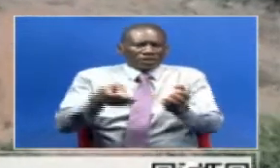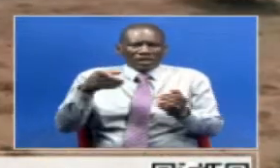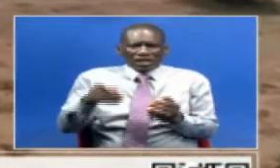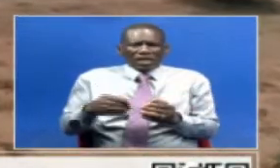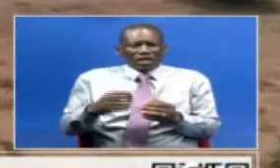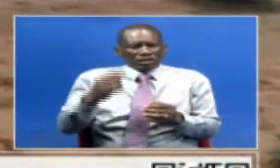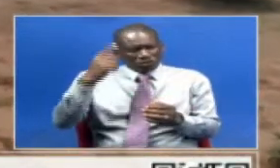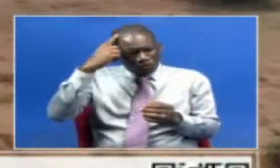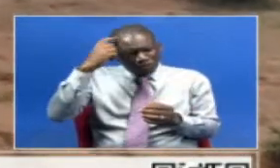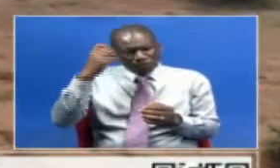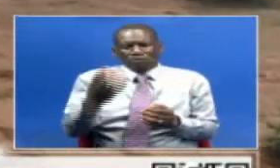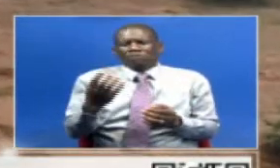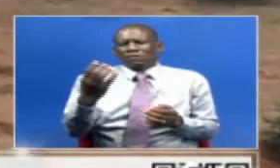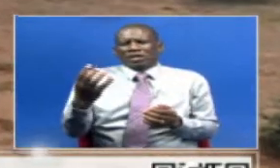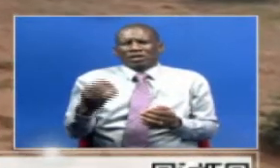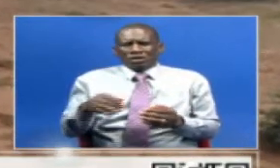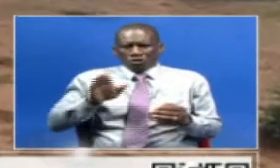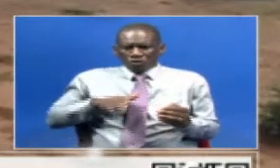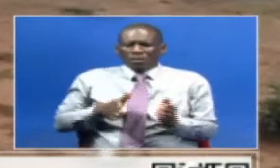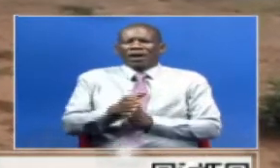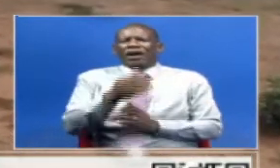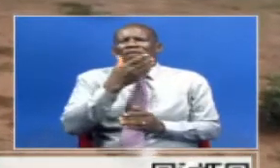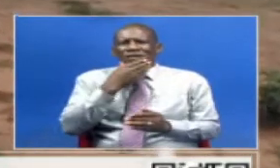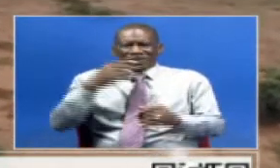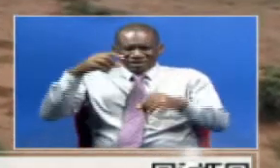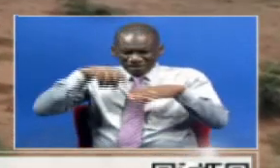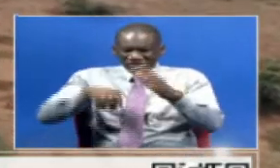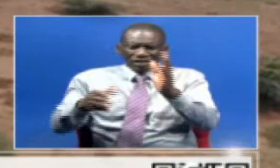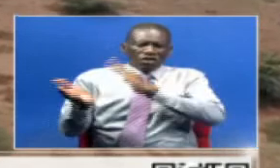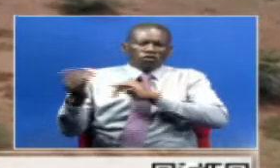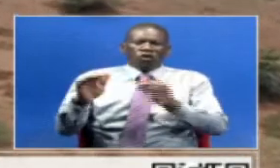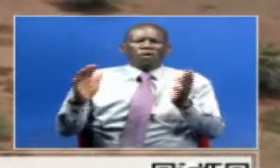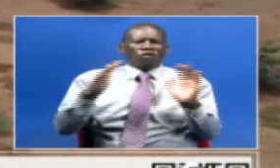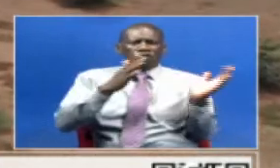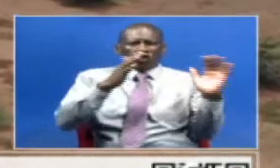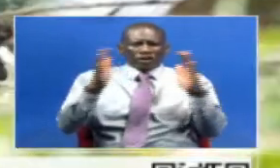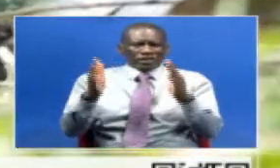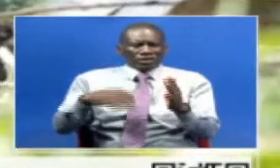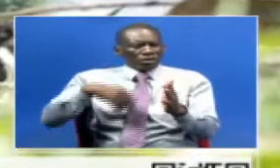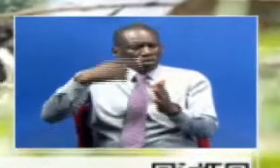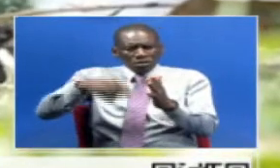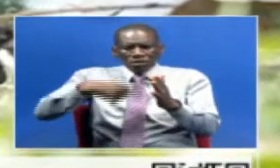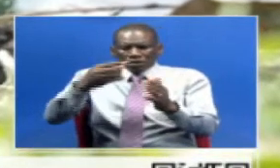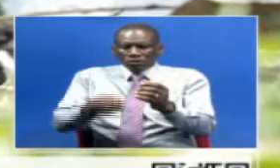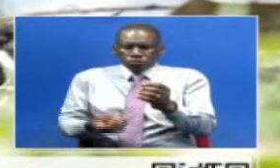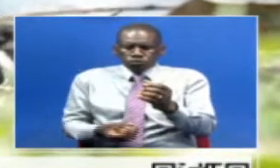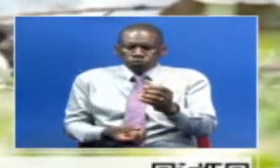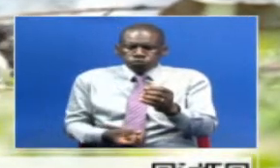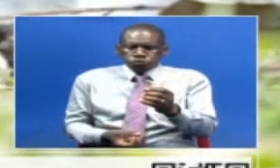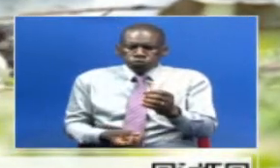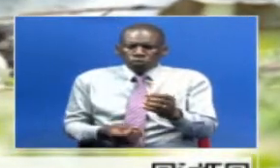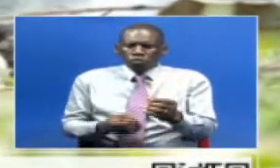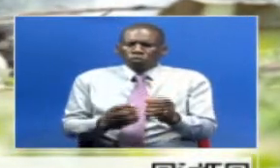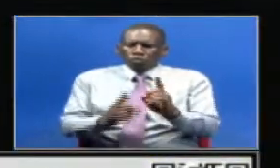makaa. Wake kwa waume ndani ya uliokuwa msitu sasa ni kiwanda cha makaa.